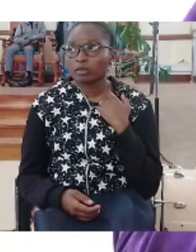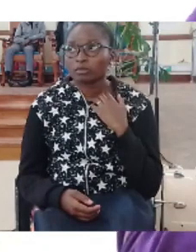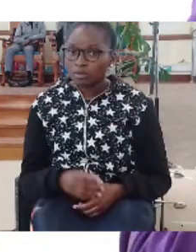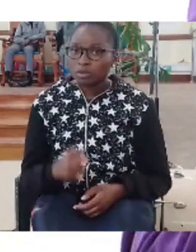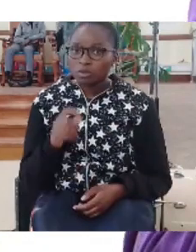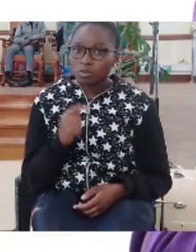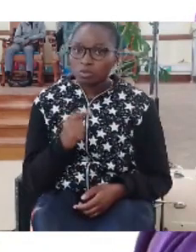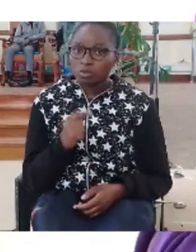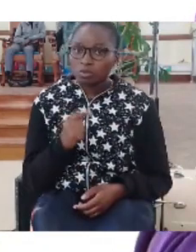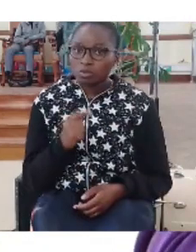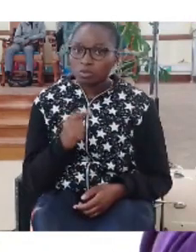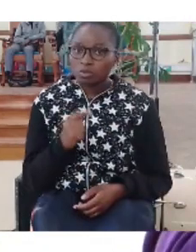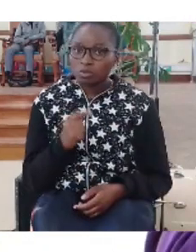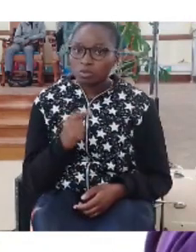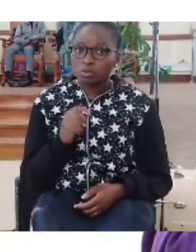Na maregata katika iria.